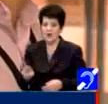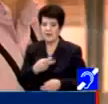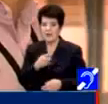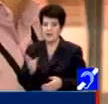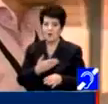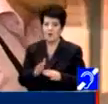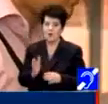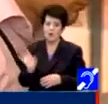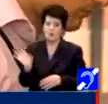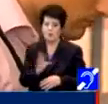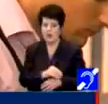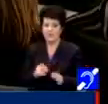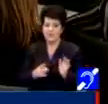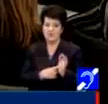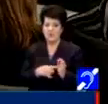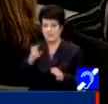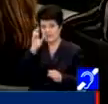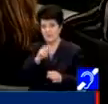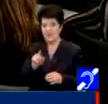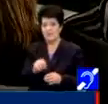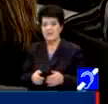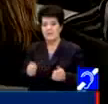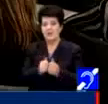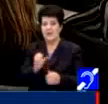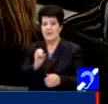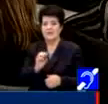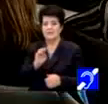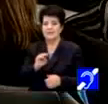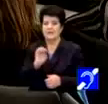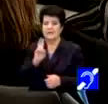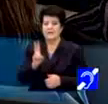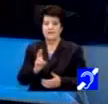va fi alocat pentru toate cele 6 țări din parteneriatul estic.